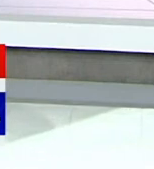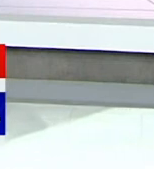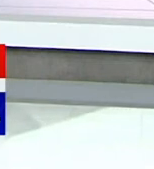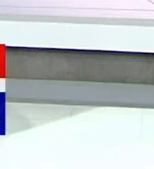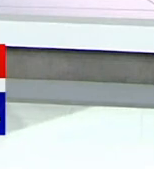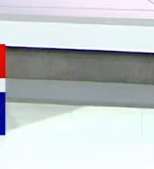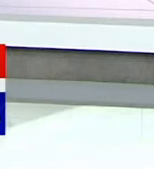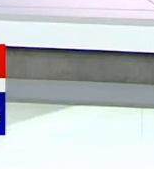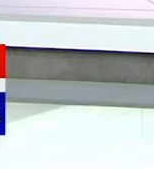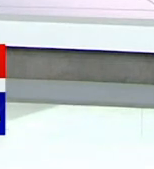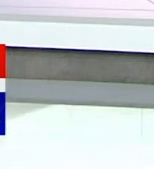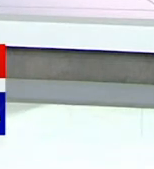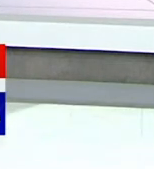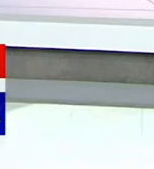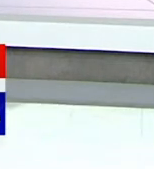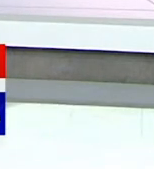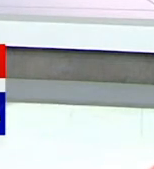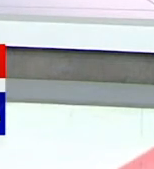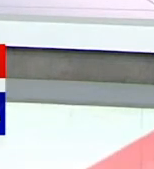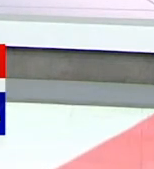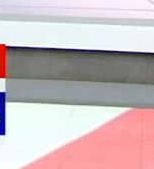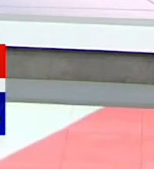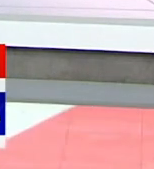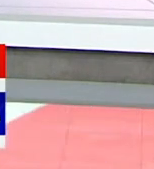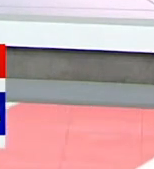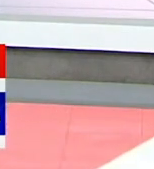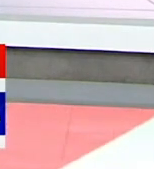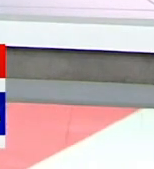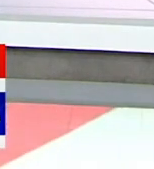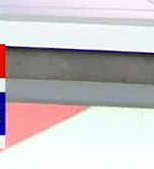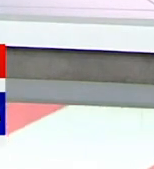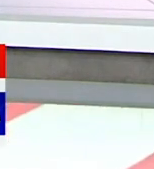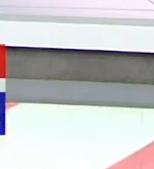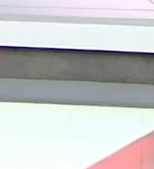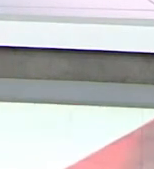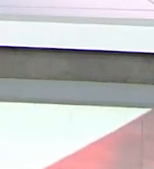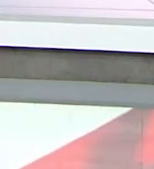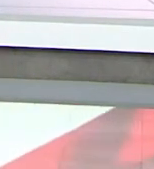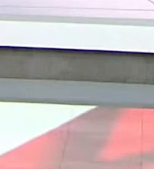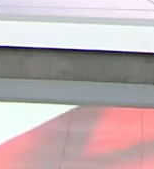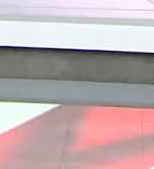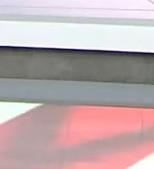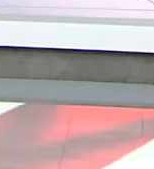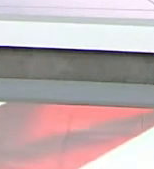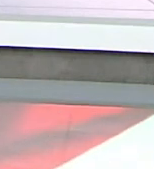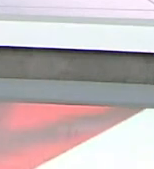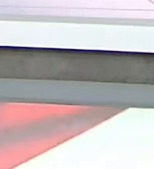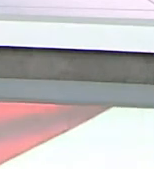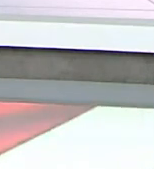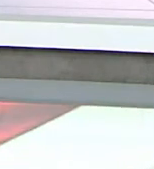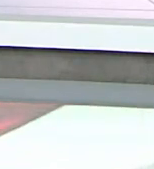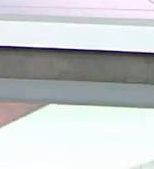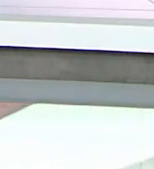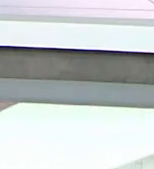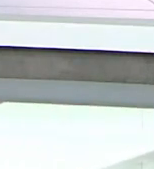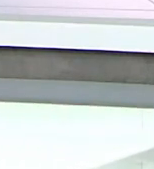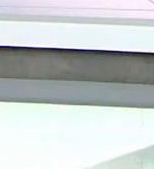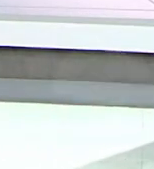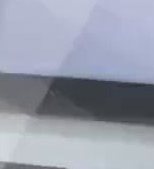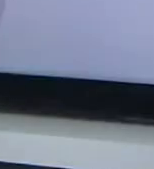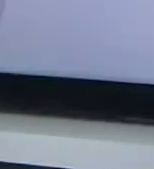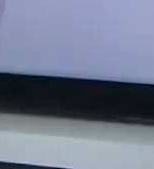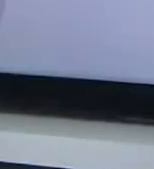bayan. Dahil ang inyong sumbong, asahan ninyong mabibigyan ng aksyon. Dahil sa sumbungan ng bayan, hindi namin kayo tatantanan.